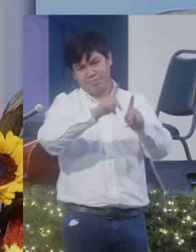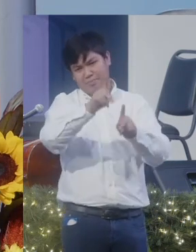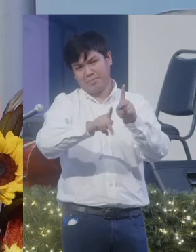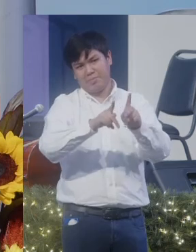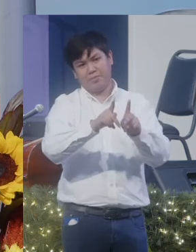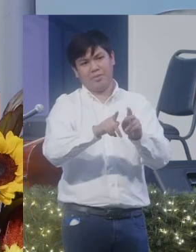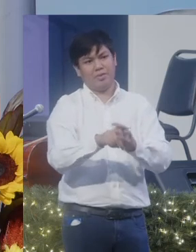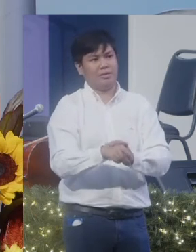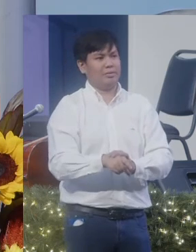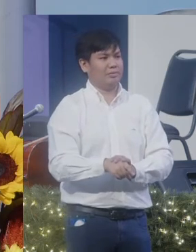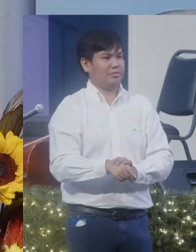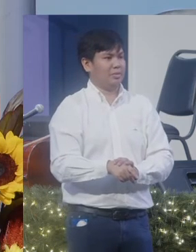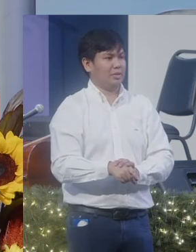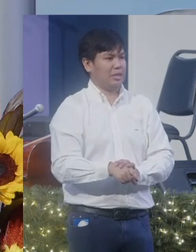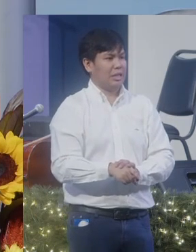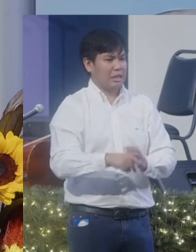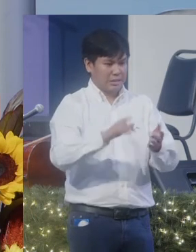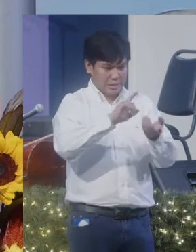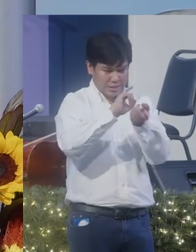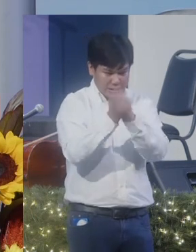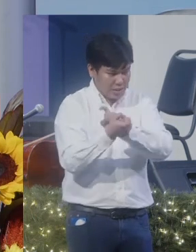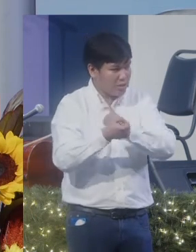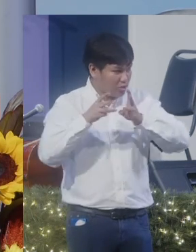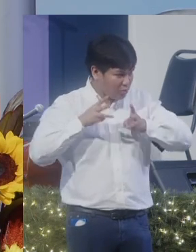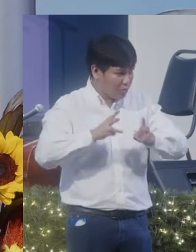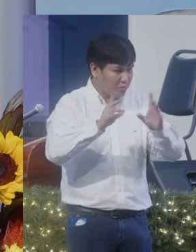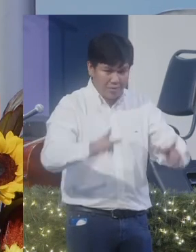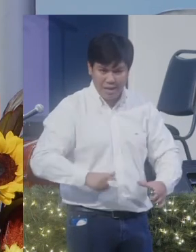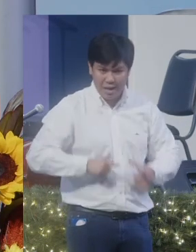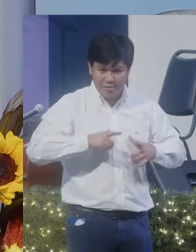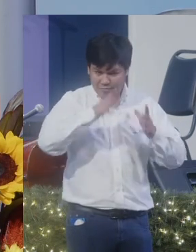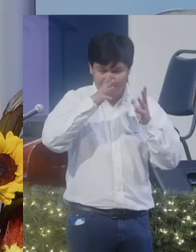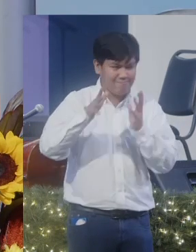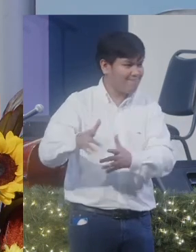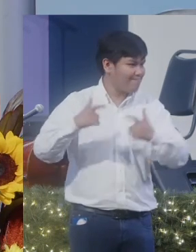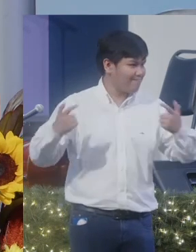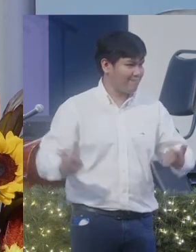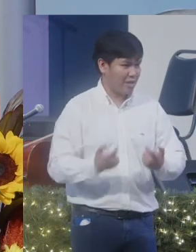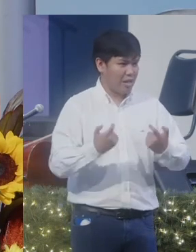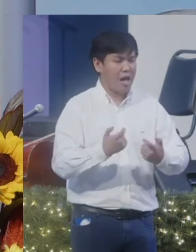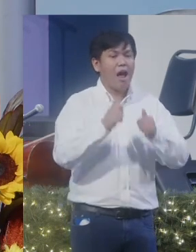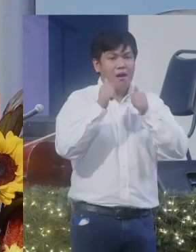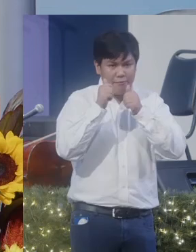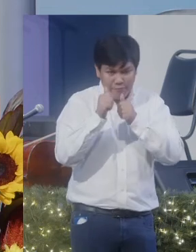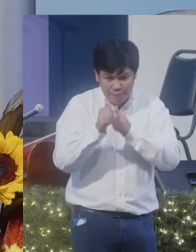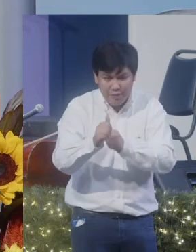pagtalikod sa kasalanan, at pagsunod sa Kanya.